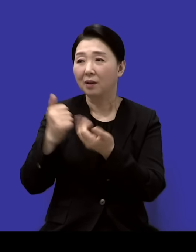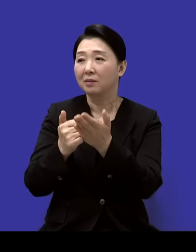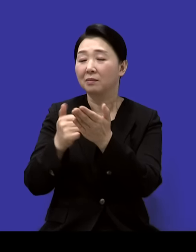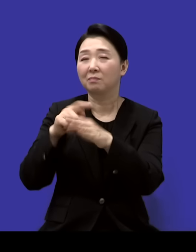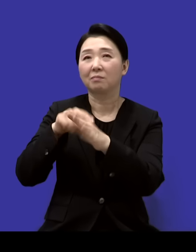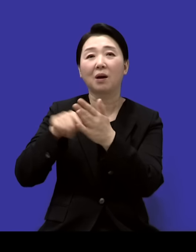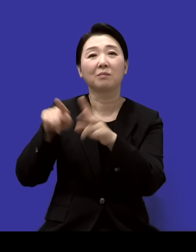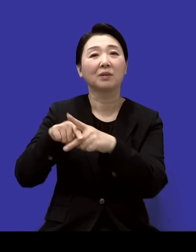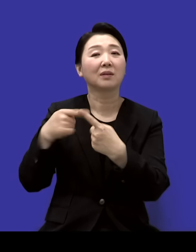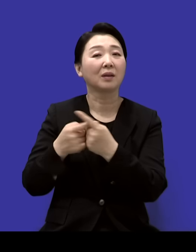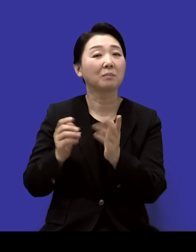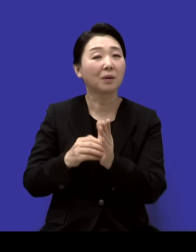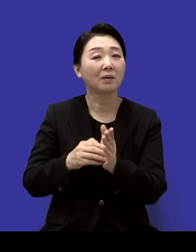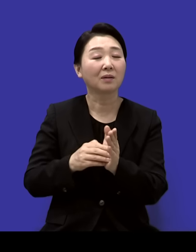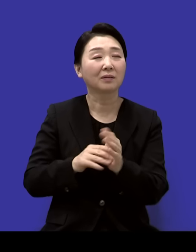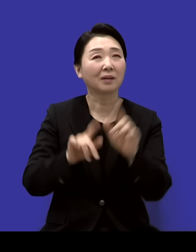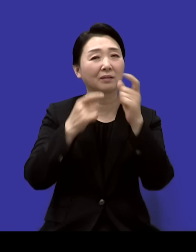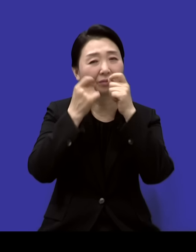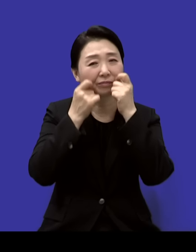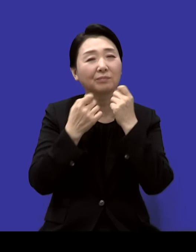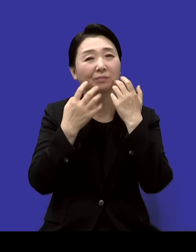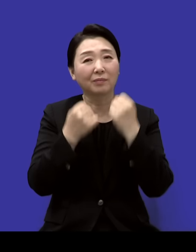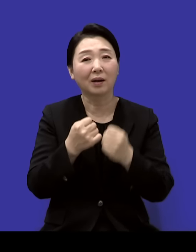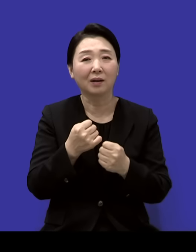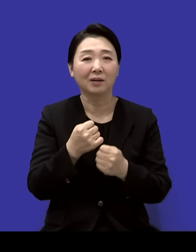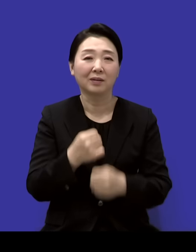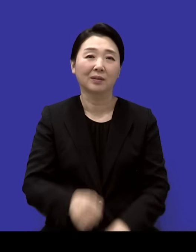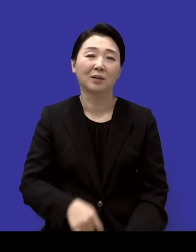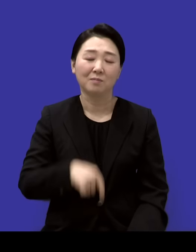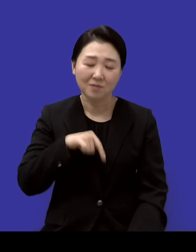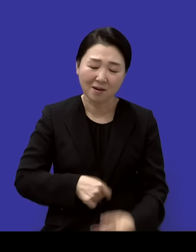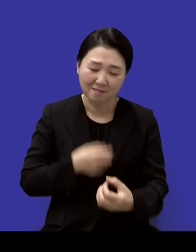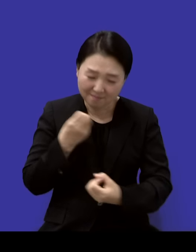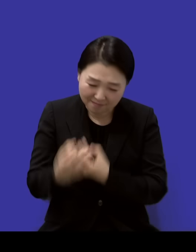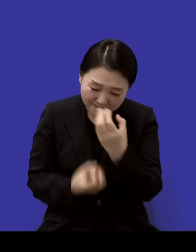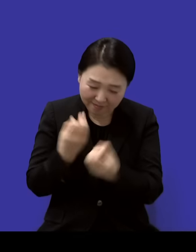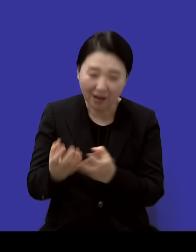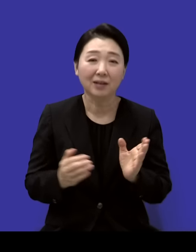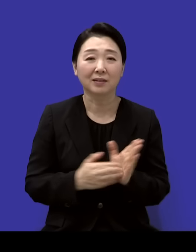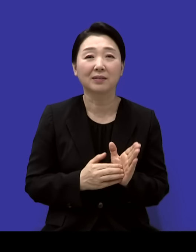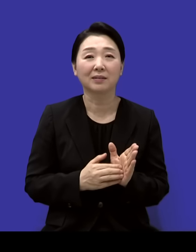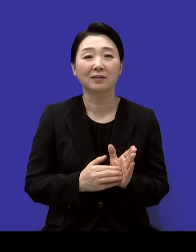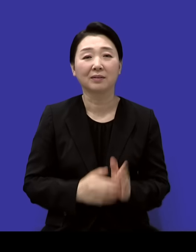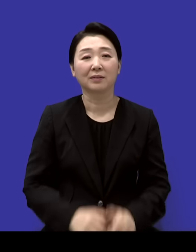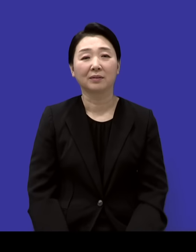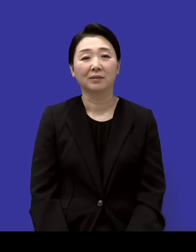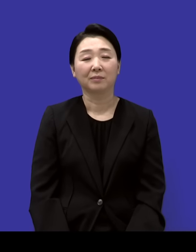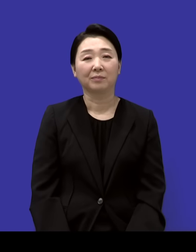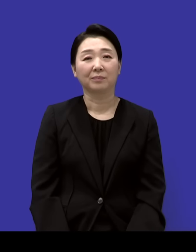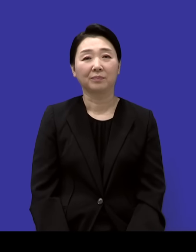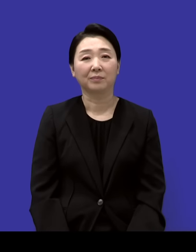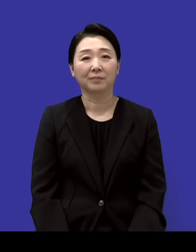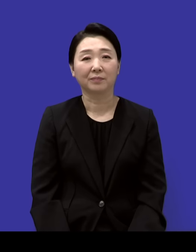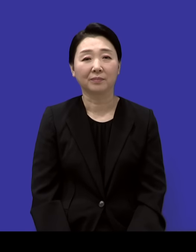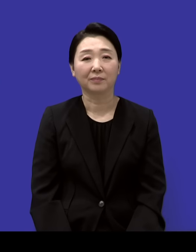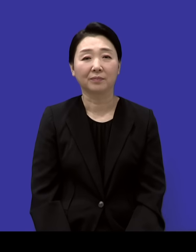되니까 그날 제가 엄청 울었거든요. 예. 다 토해낸 거죠. 그동안의 그 3년간의 그 서러움을 다